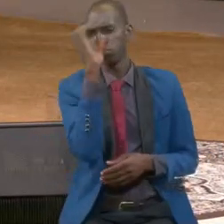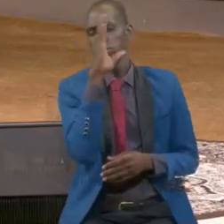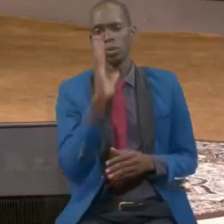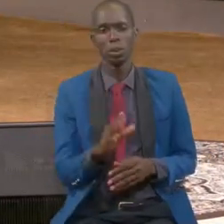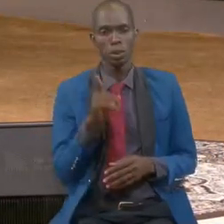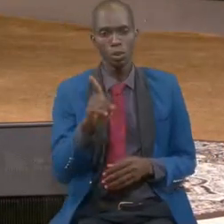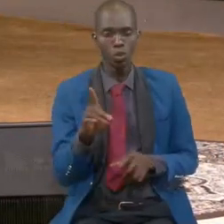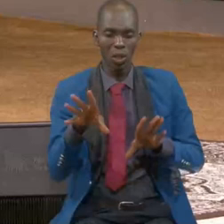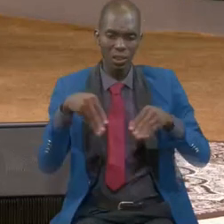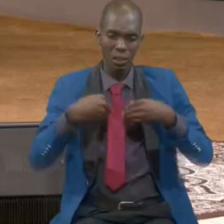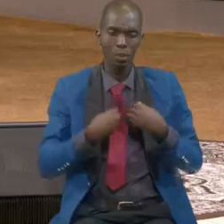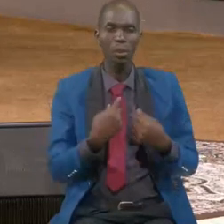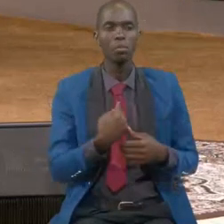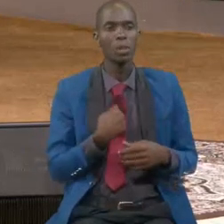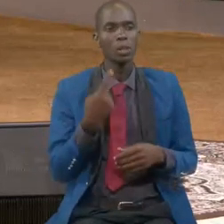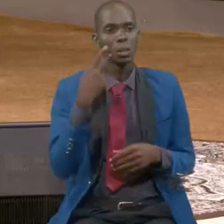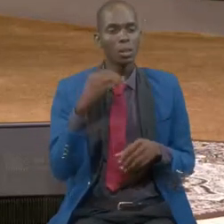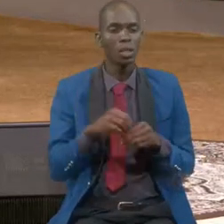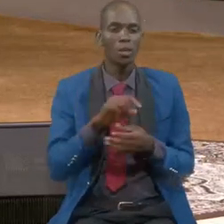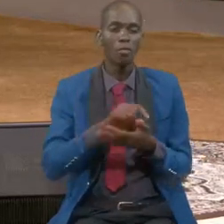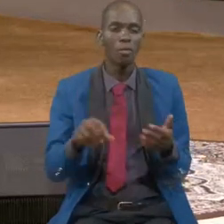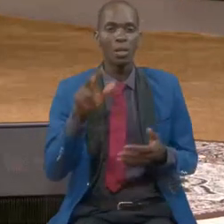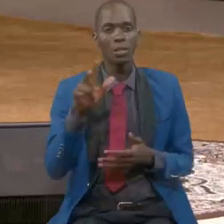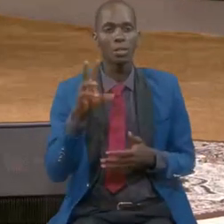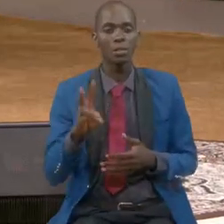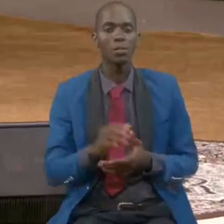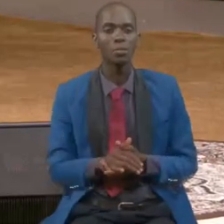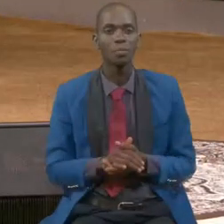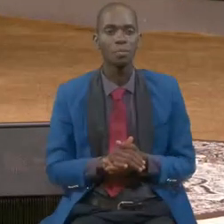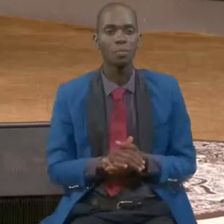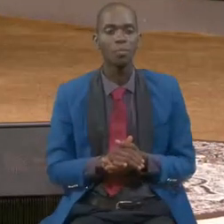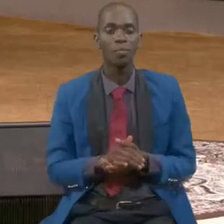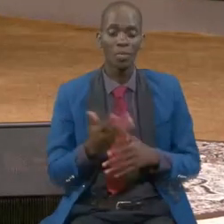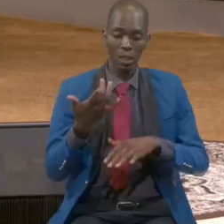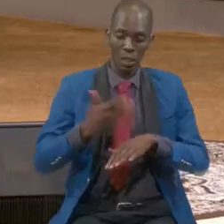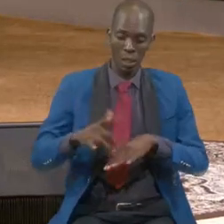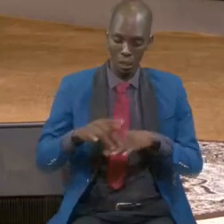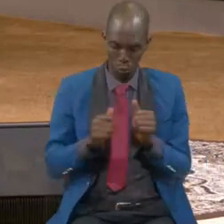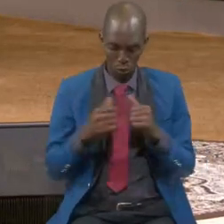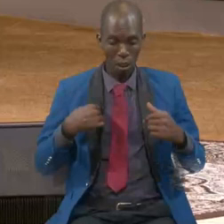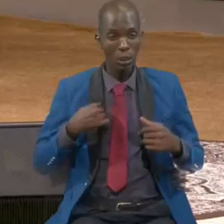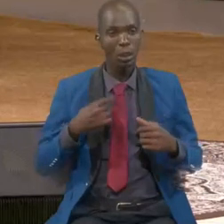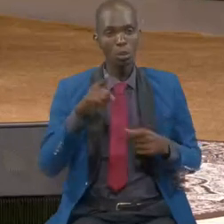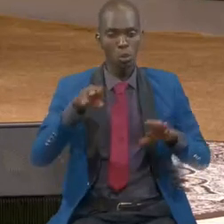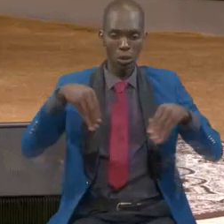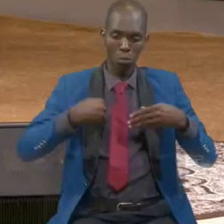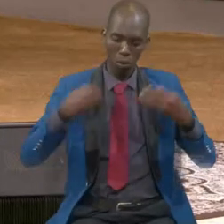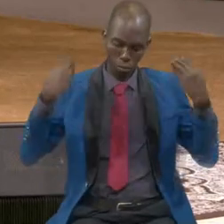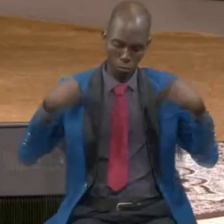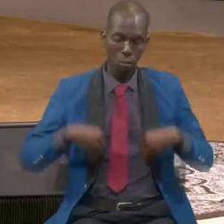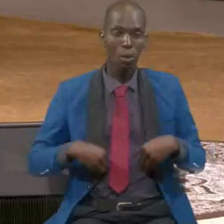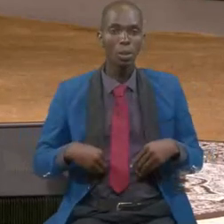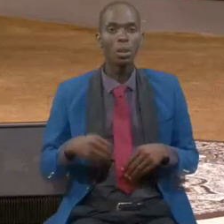vous m'avez recueilli. Voilà le verset 36. 36 dit, j'étais nu et vous m'avez